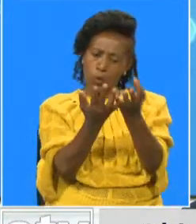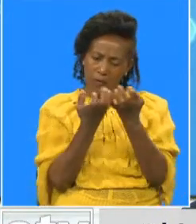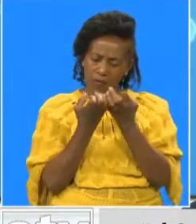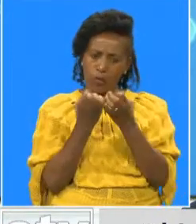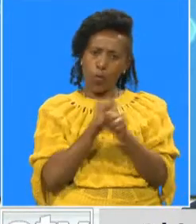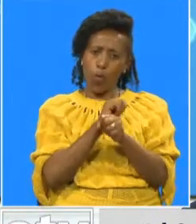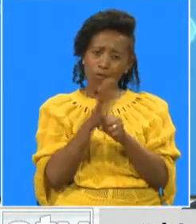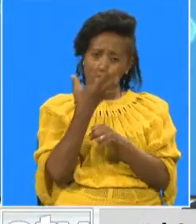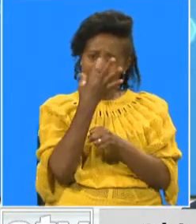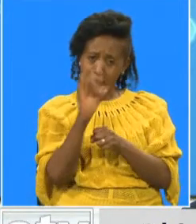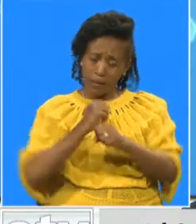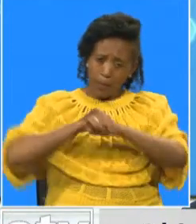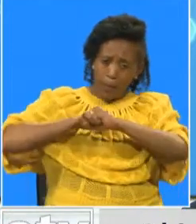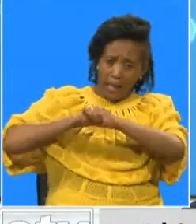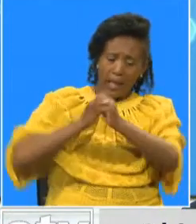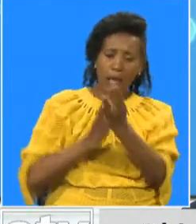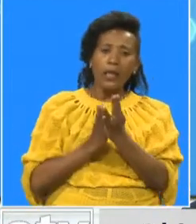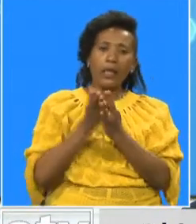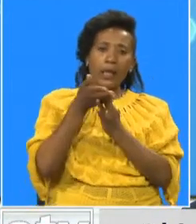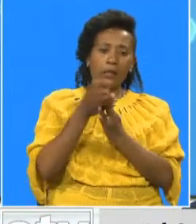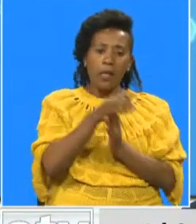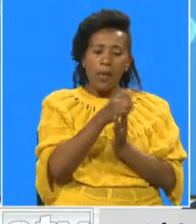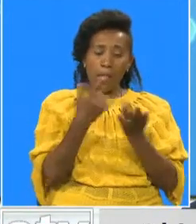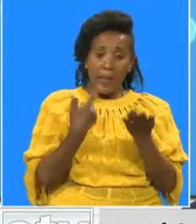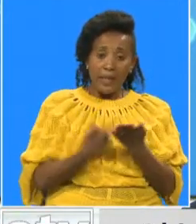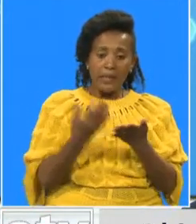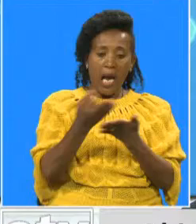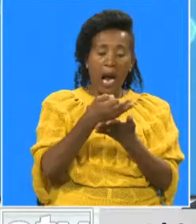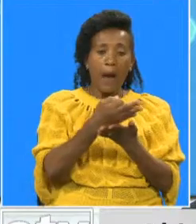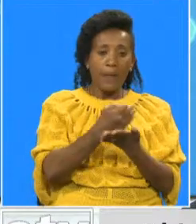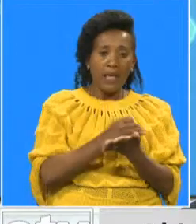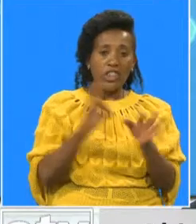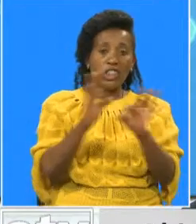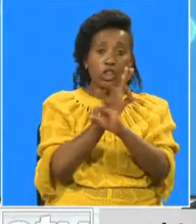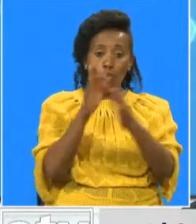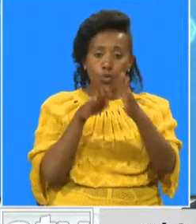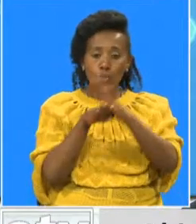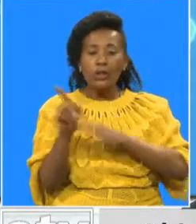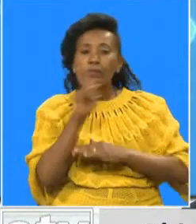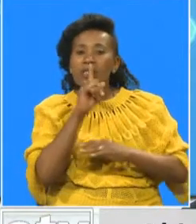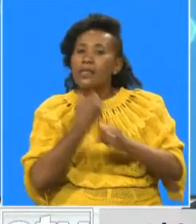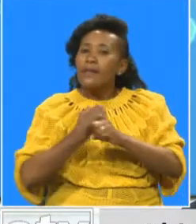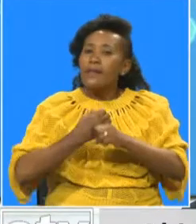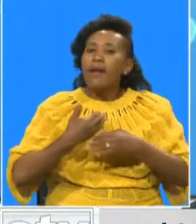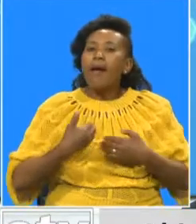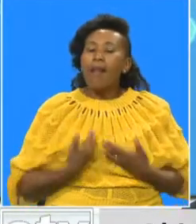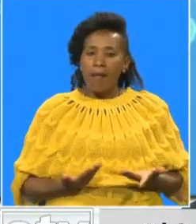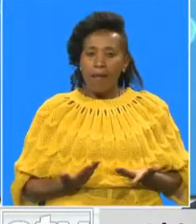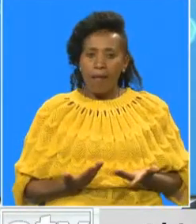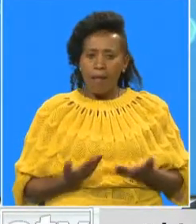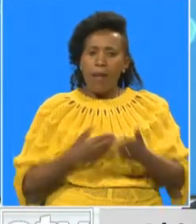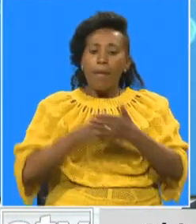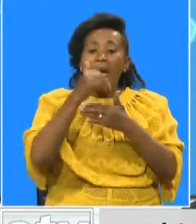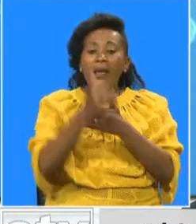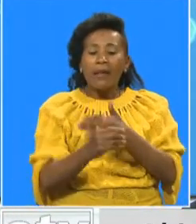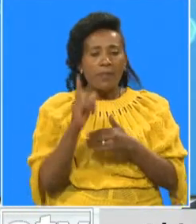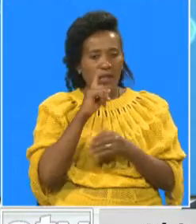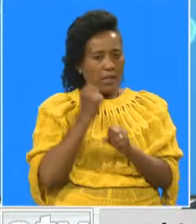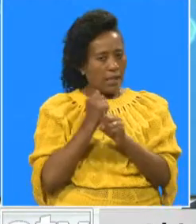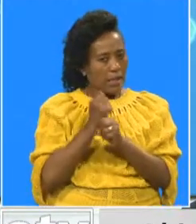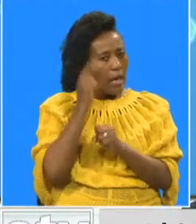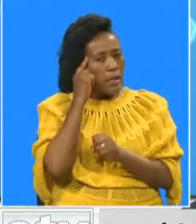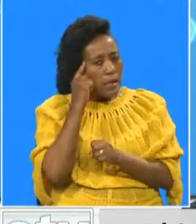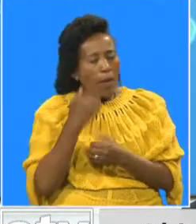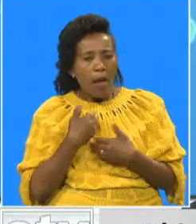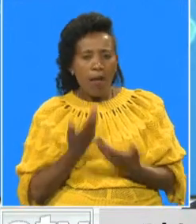የምትፈልገውን ኮቪድ-19ን በመከላከል ረገድ በእነዚህ በአምራች ኢንዱስትሪ ውስጥ ምንድነው እየተሰራ ያለው? በቀጣይስ ምንድነው ሊሰሩ